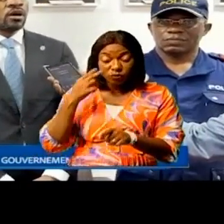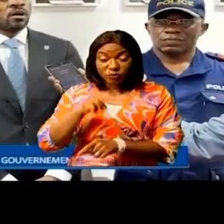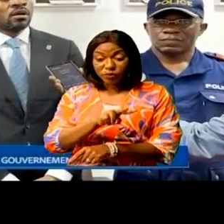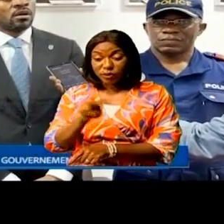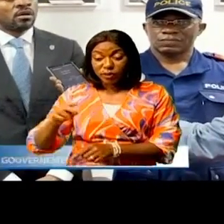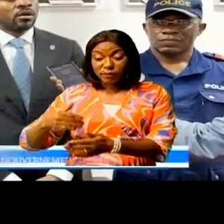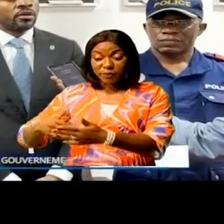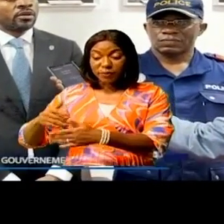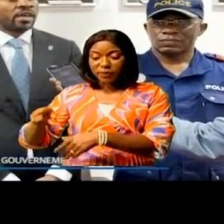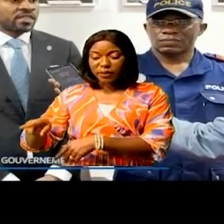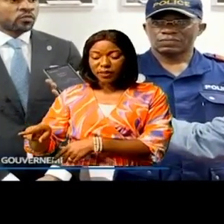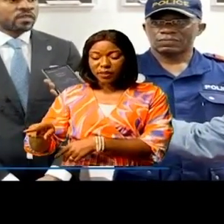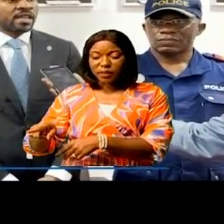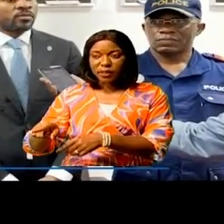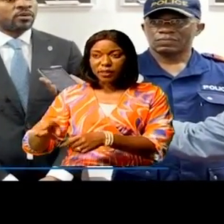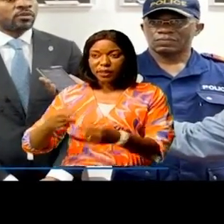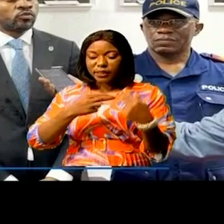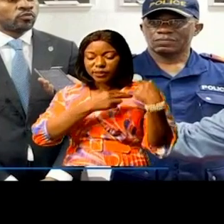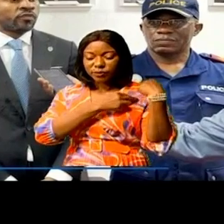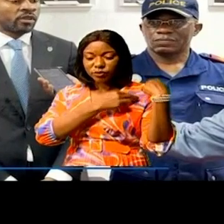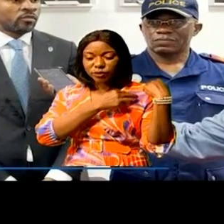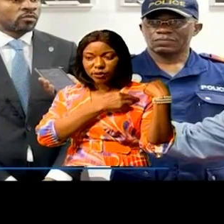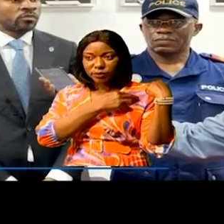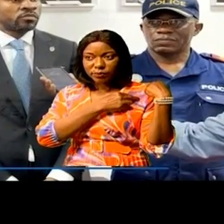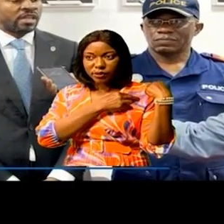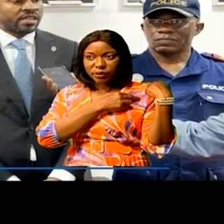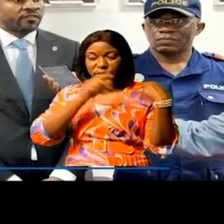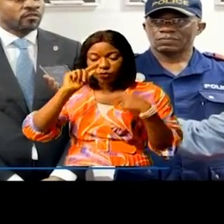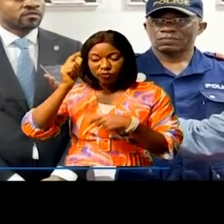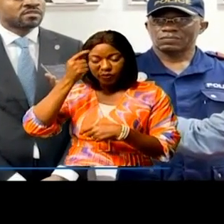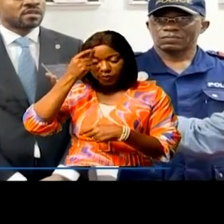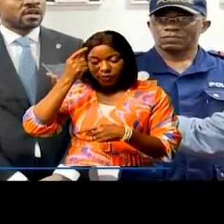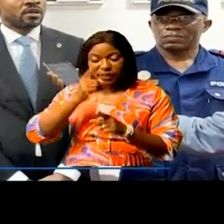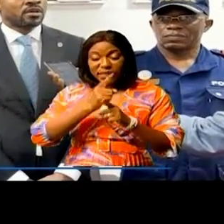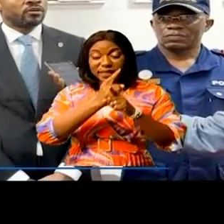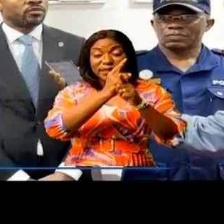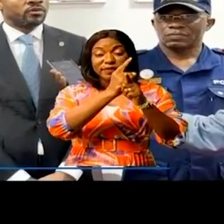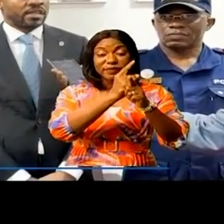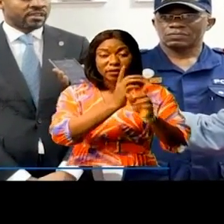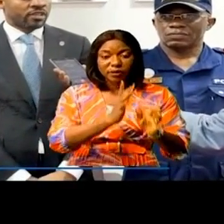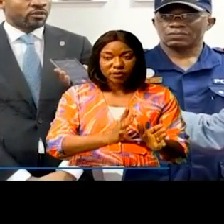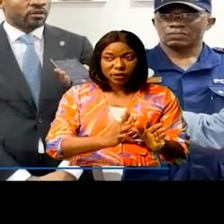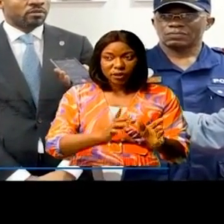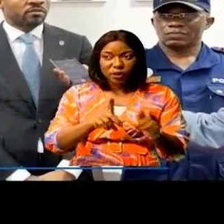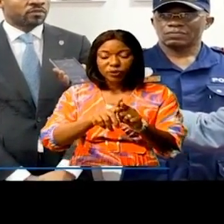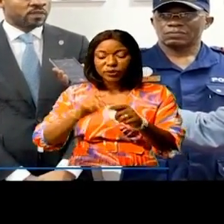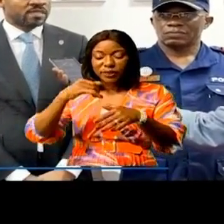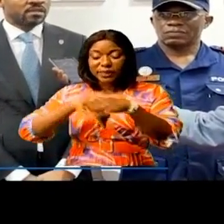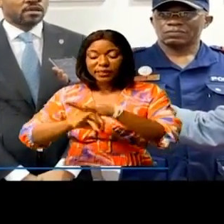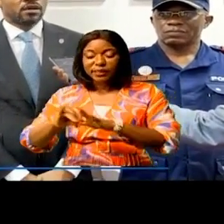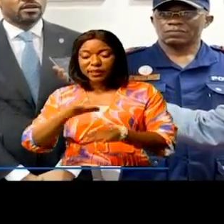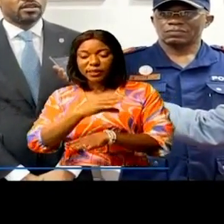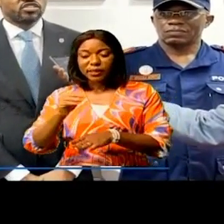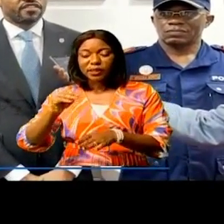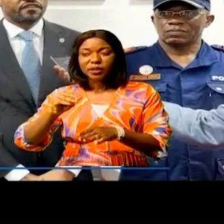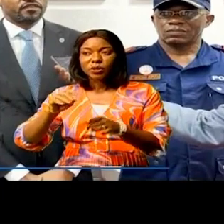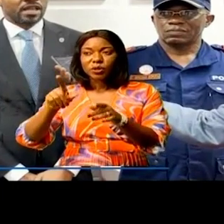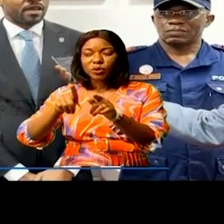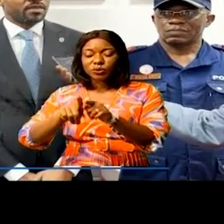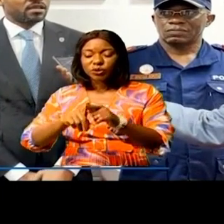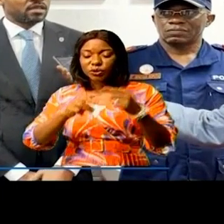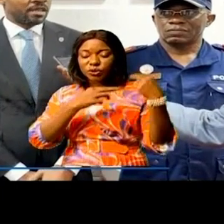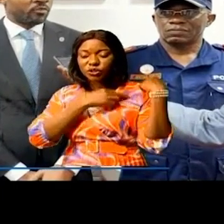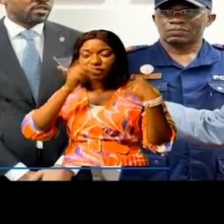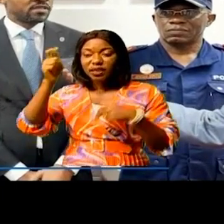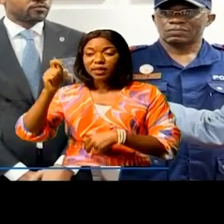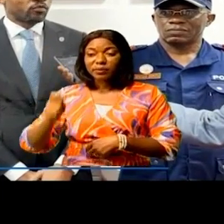moi, les responsables du gouvernement, de la défense, de l'intérieur, mais aussi les chefs de l'armée